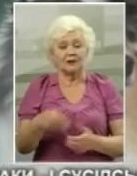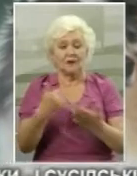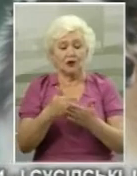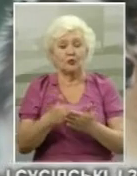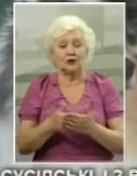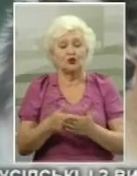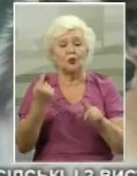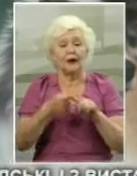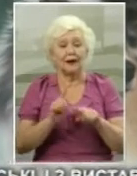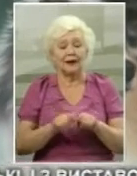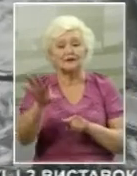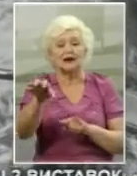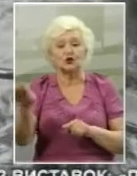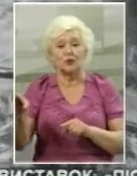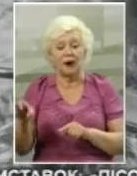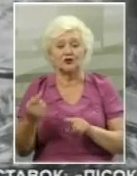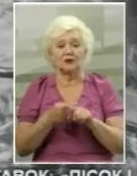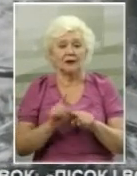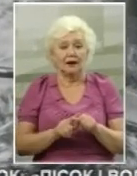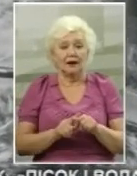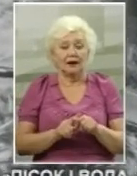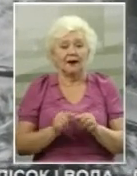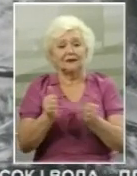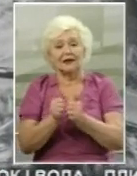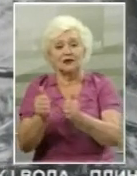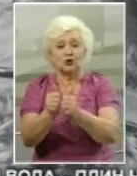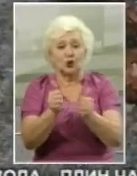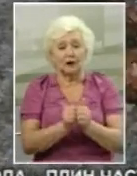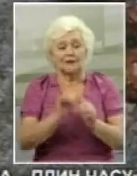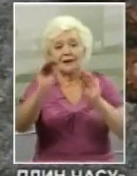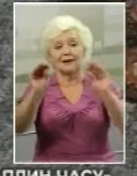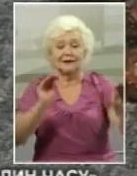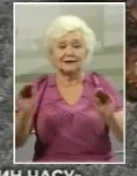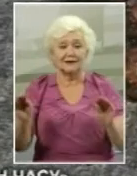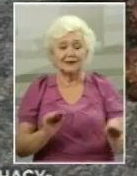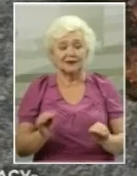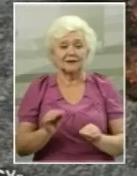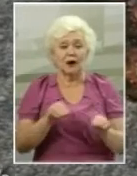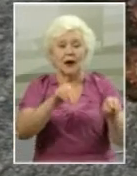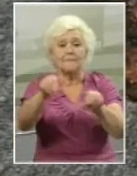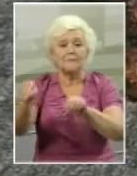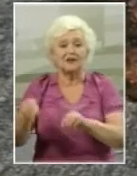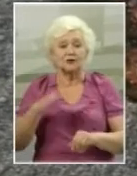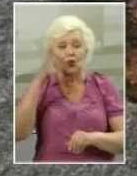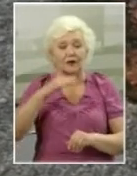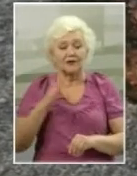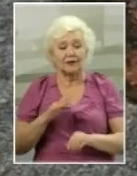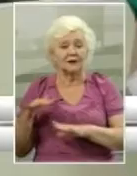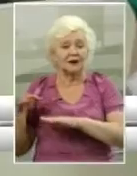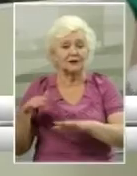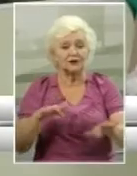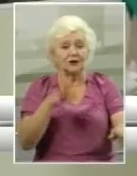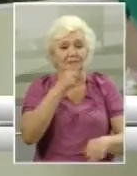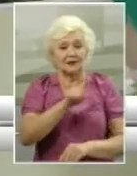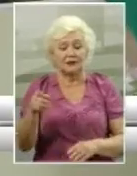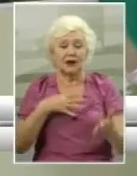эти собачки – это и соседские, и с выставок. «Песок и вода. Течение времени».